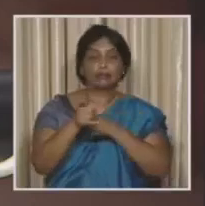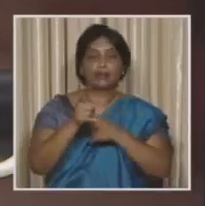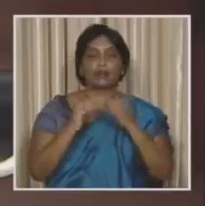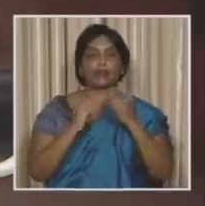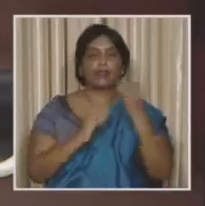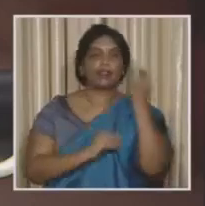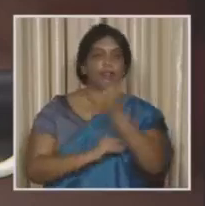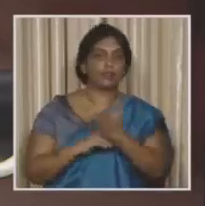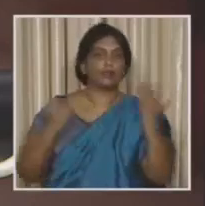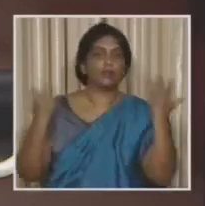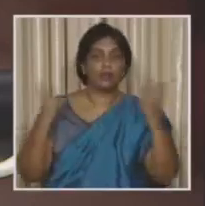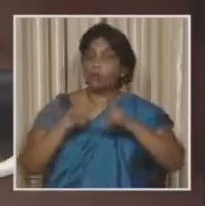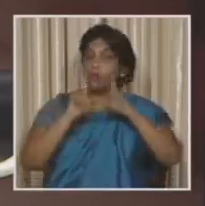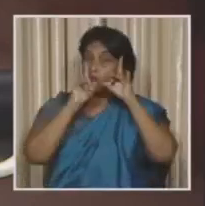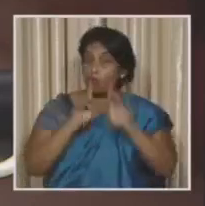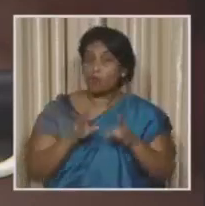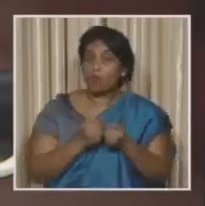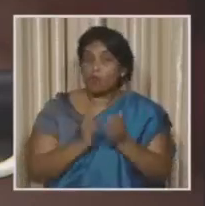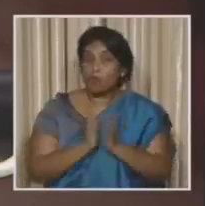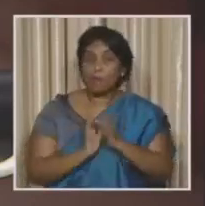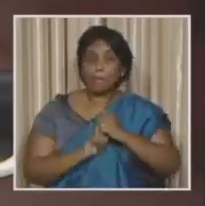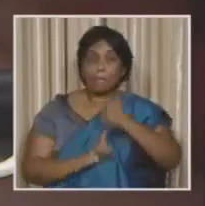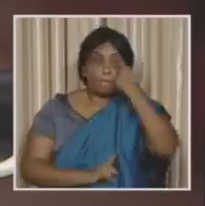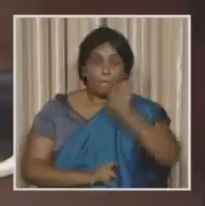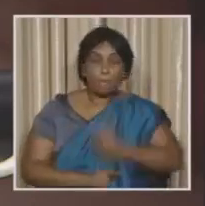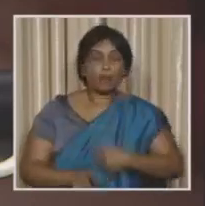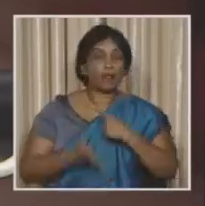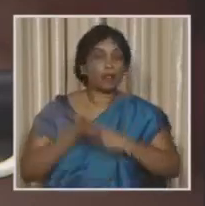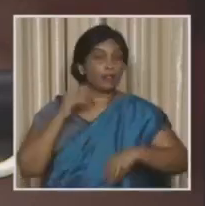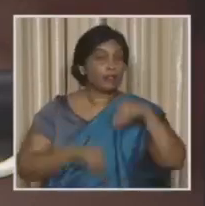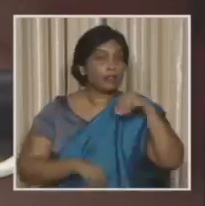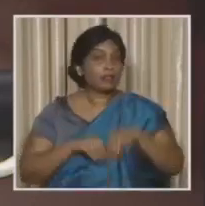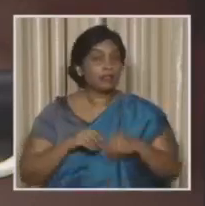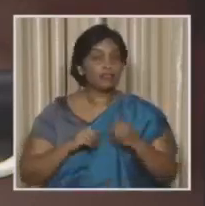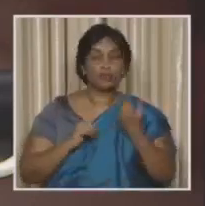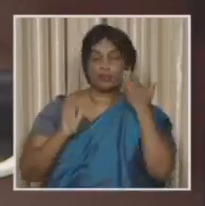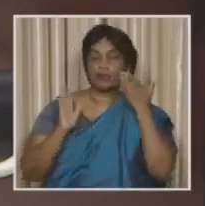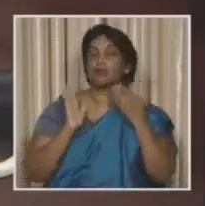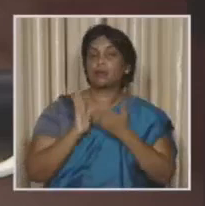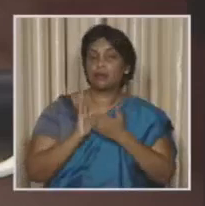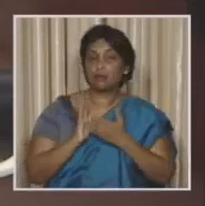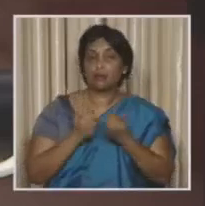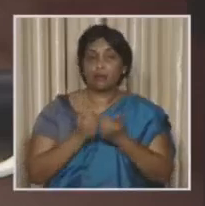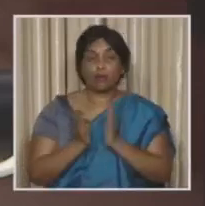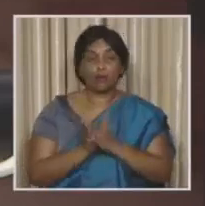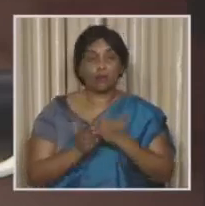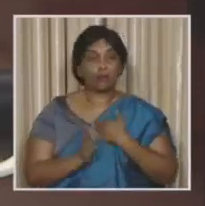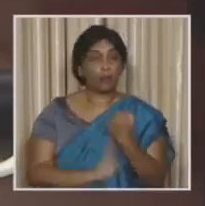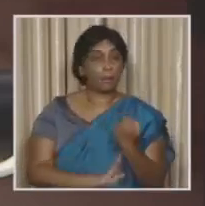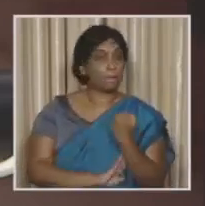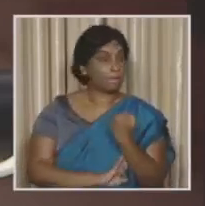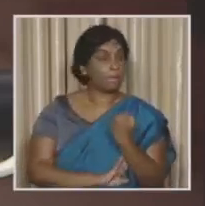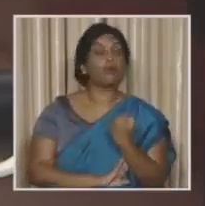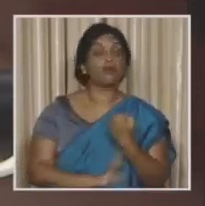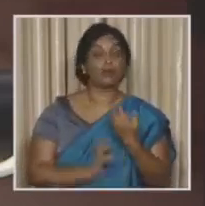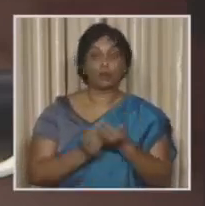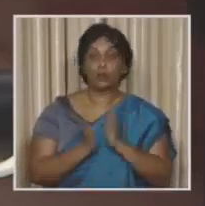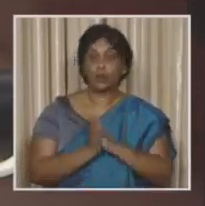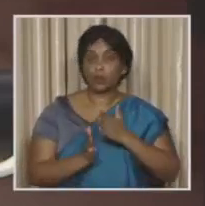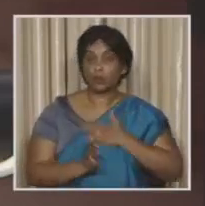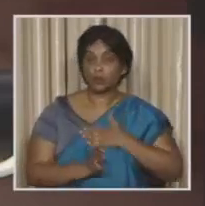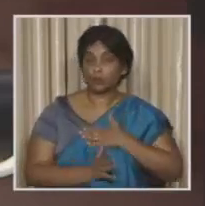දුන්නේ නැහැ. අන්නේ වගේ තමන්ගේ පෞද්ගලික දේශපාලන පිරිමහ ගැනීම වෙනුවෙන් තමන් සතුව තියෙන විධායක බලය, තමන් සතුව